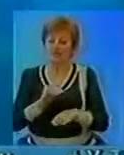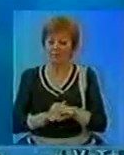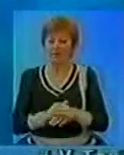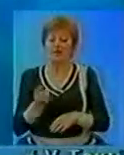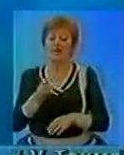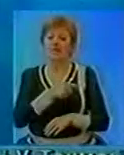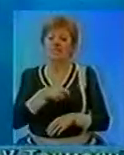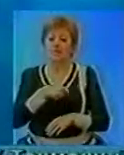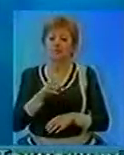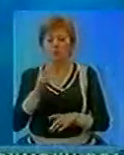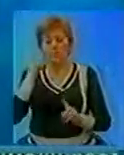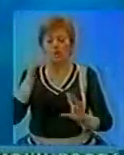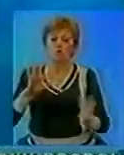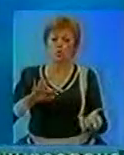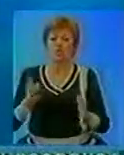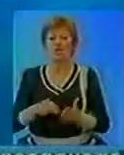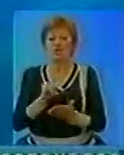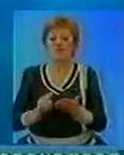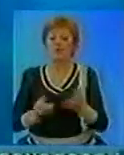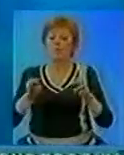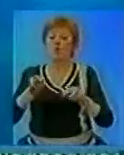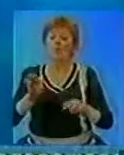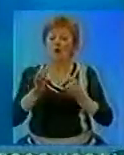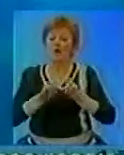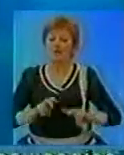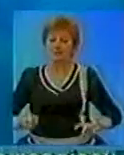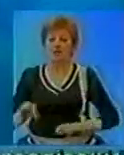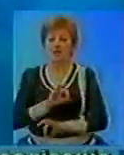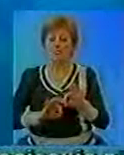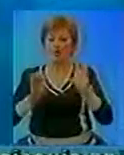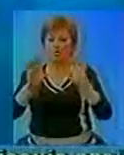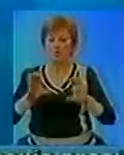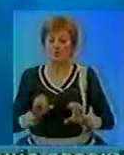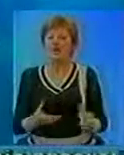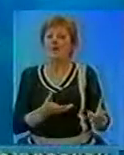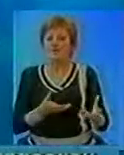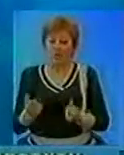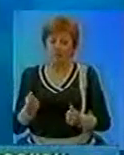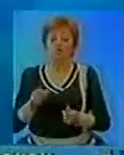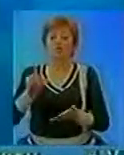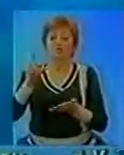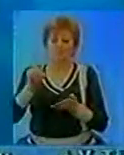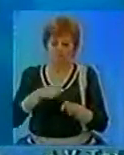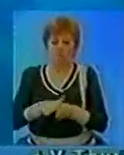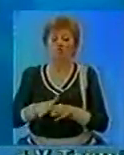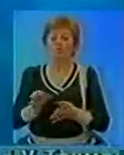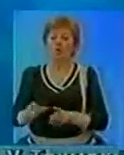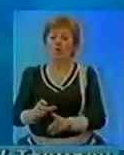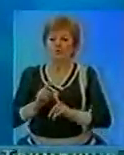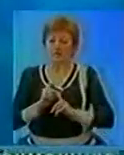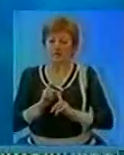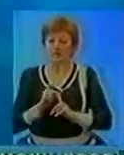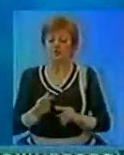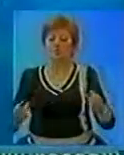депутаты, у которых были сомнения или вопросы по рассматриваемым проектам закона, получили исчерпывающие ответы. Президент четко